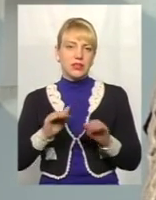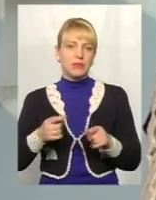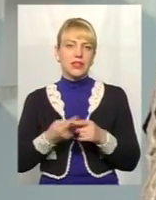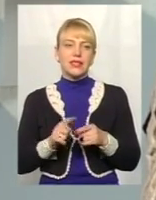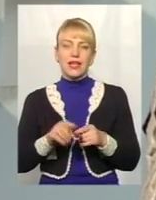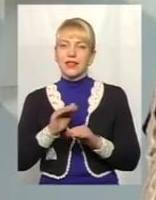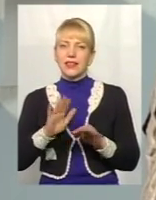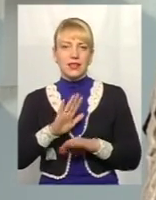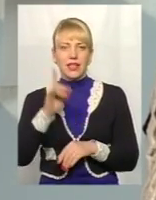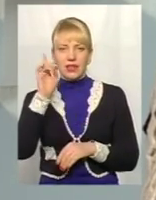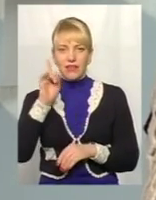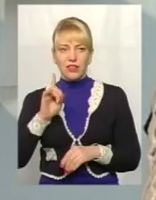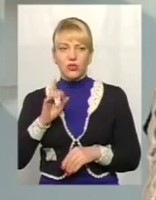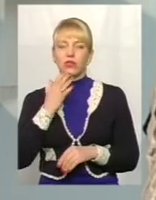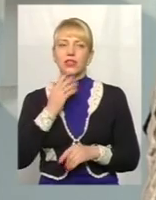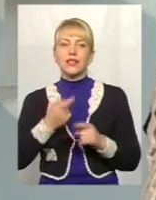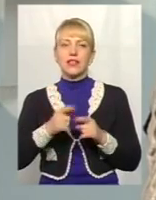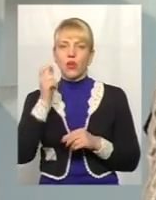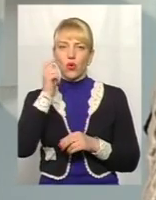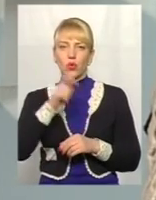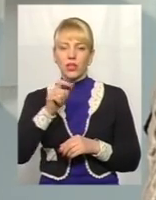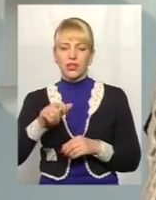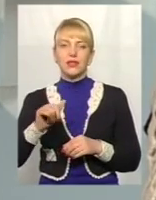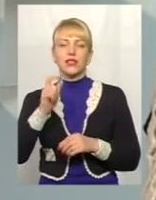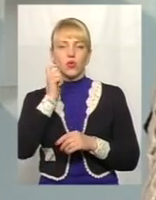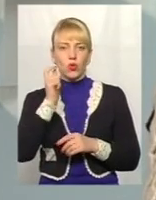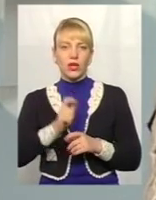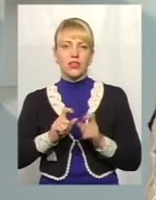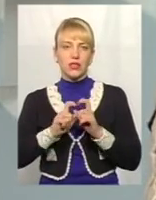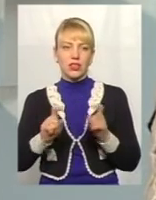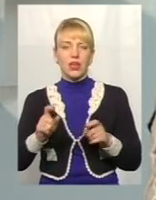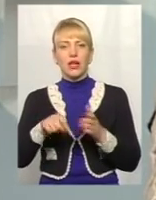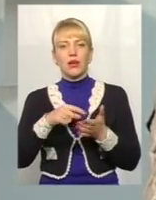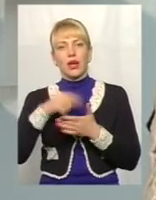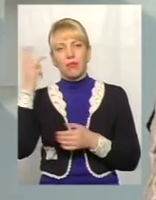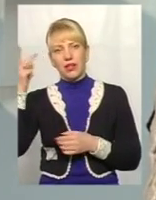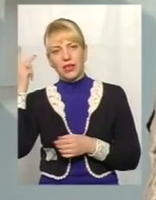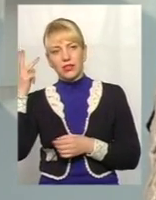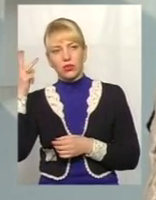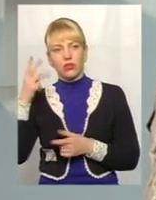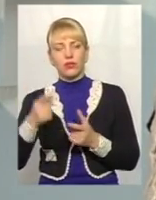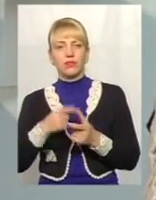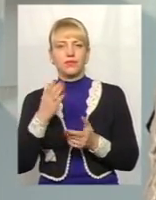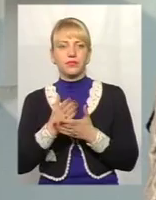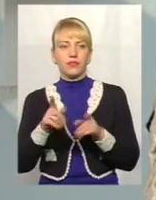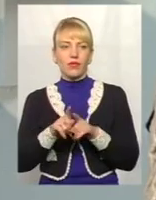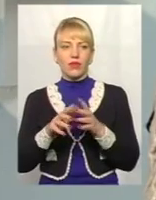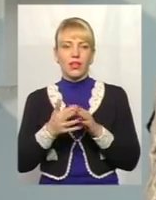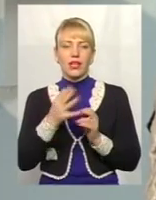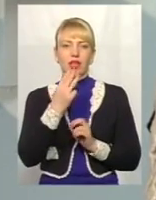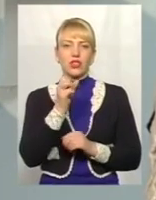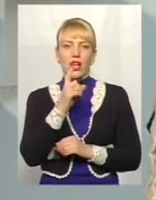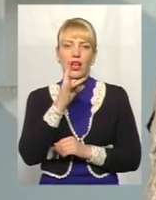не єврейської національності, це українці з українських шкіл, з Хмельницького, є таке село